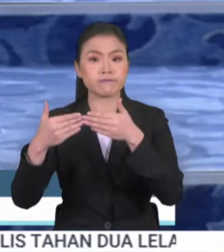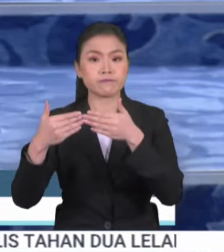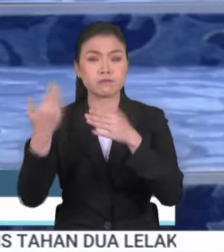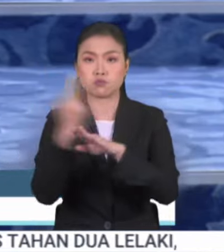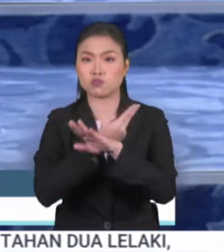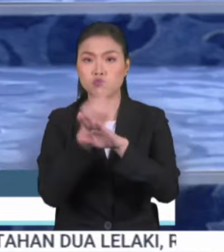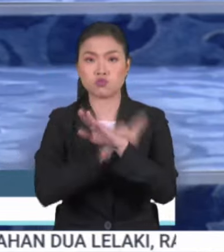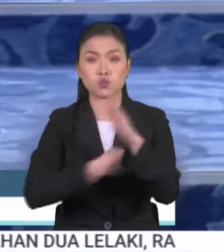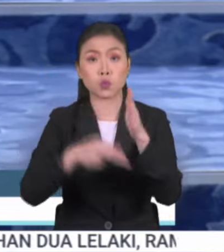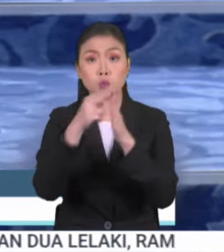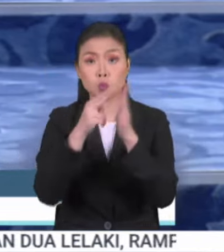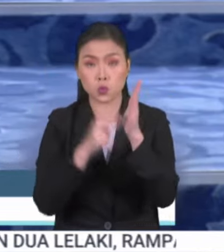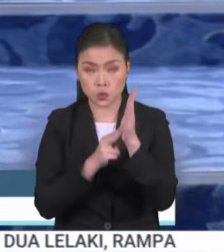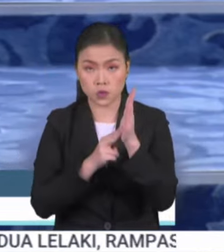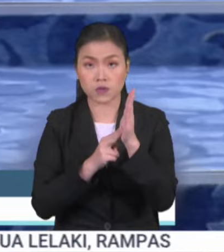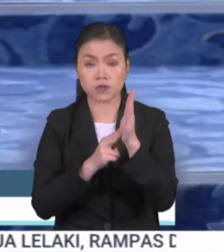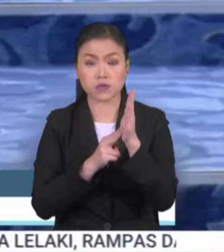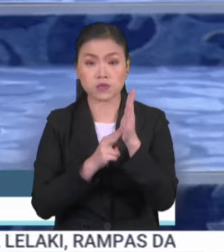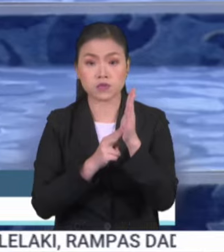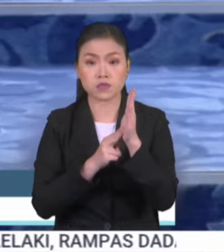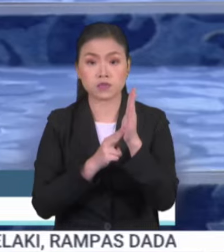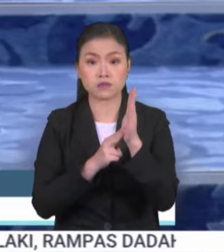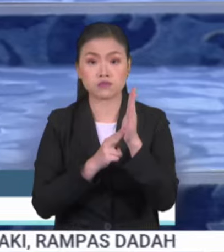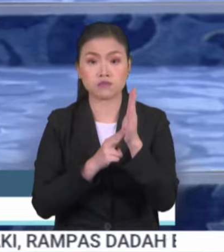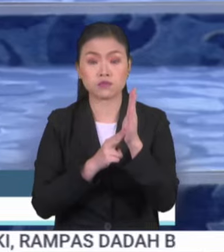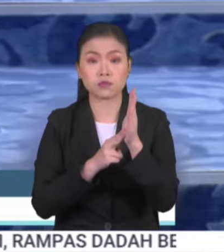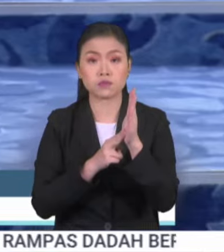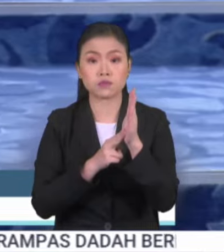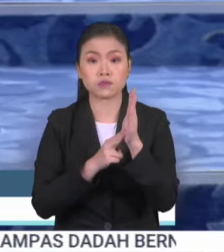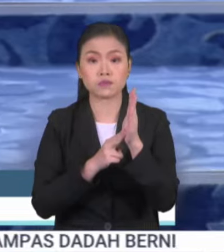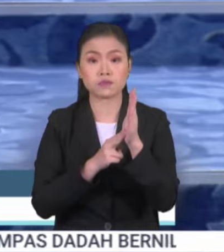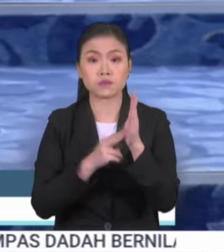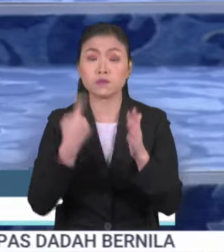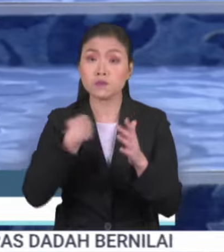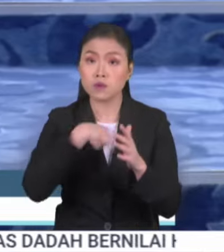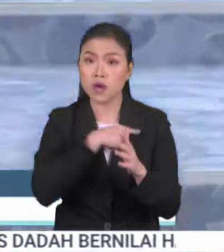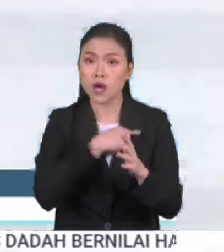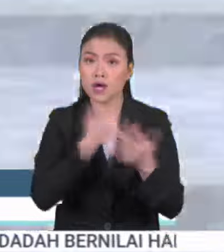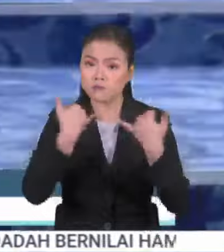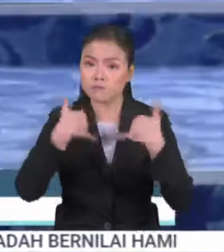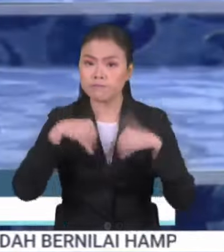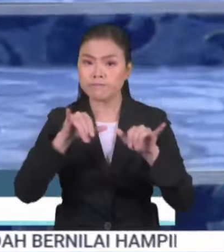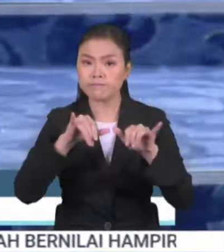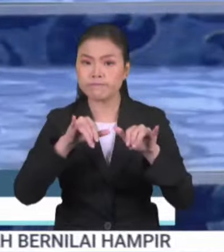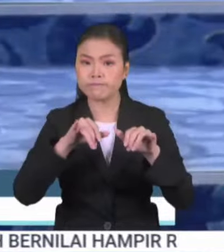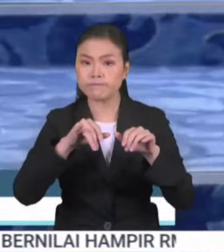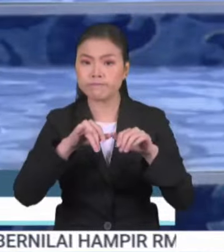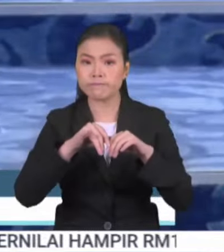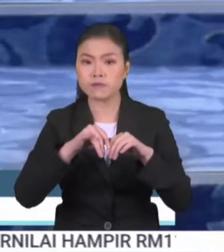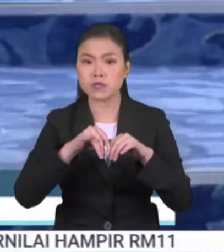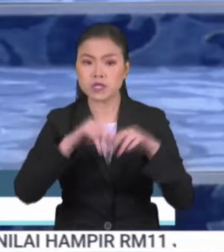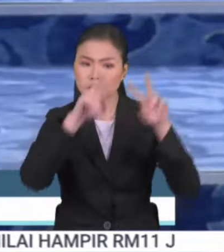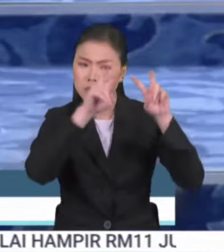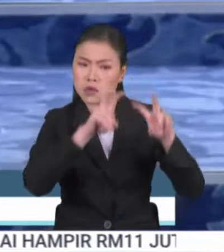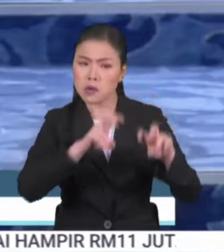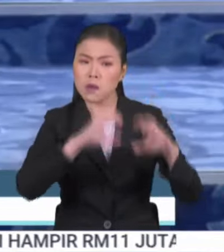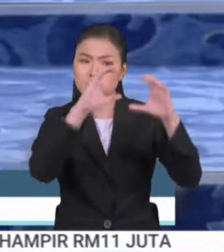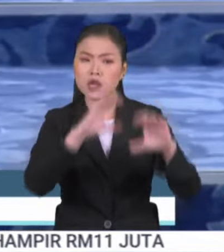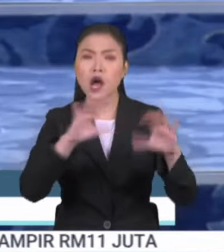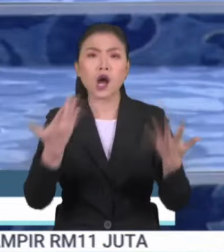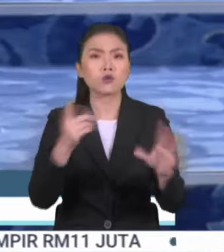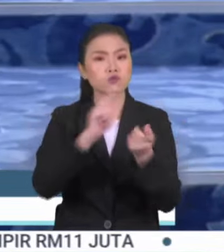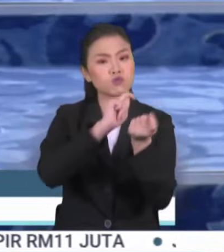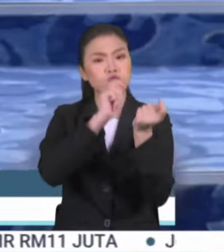undang-undang. Selain dari itu, kita sedang meneliti langkah untuk meminda